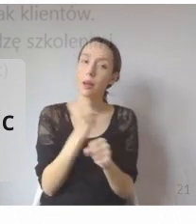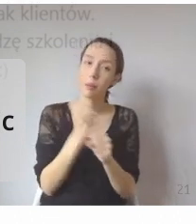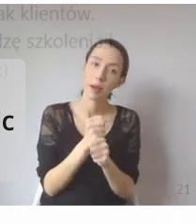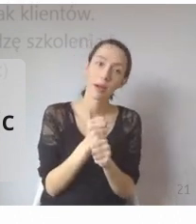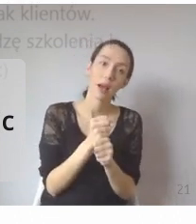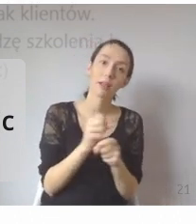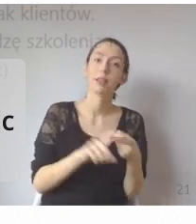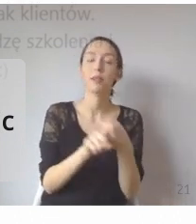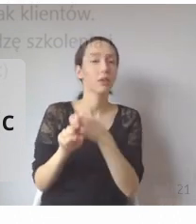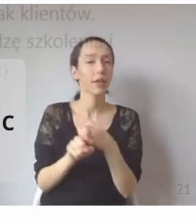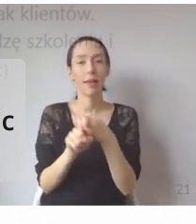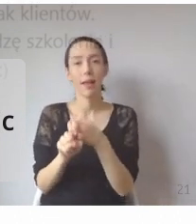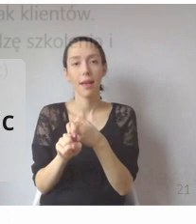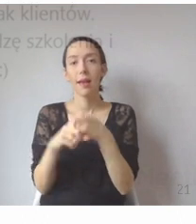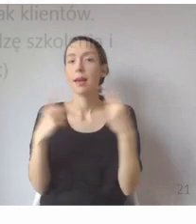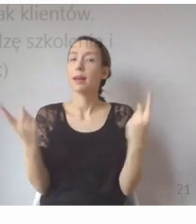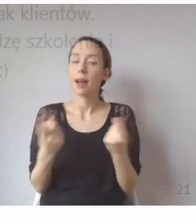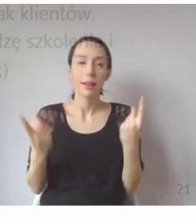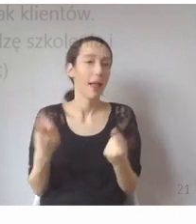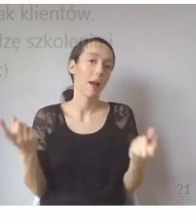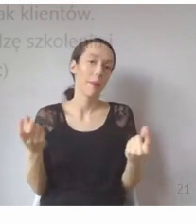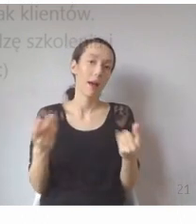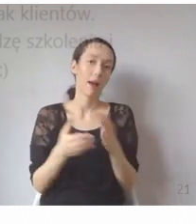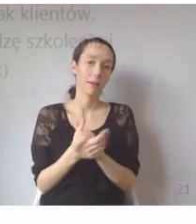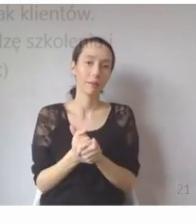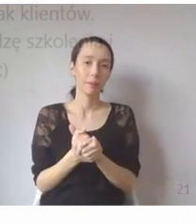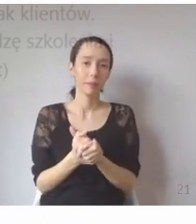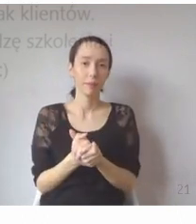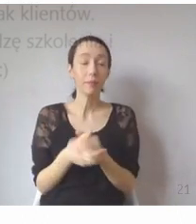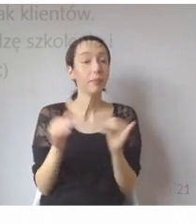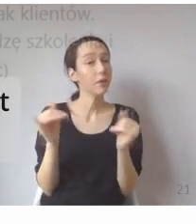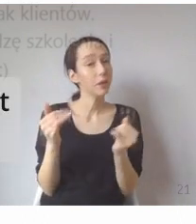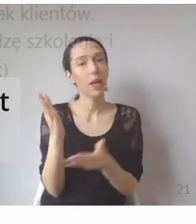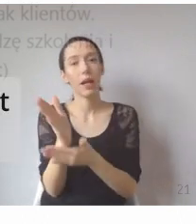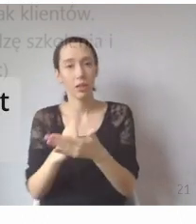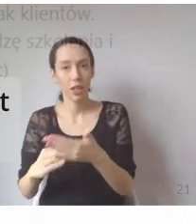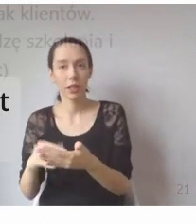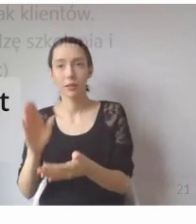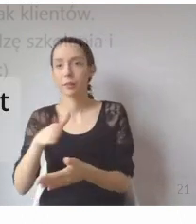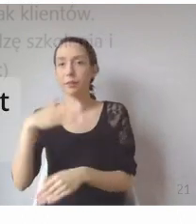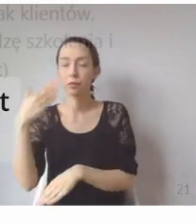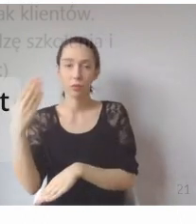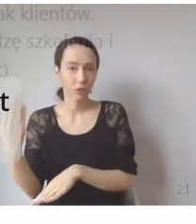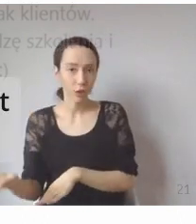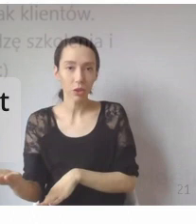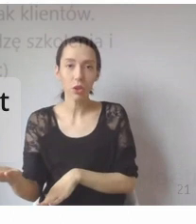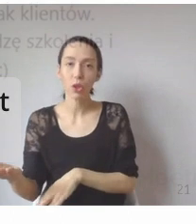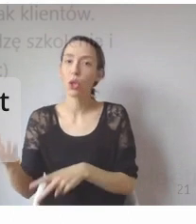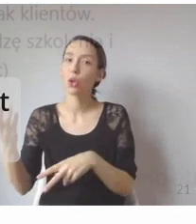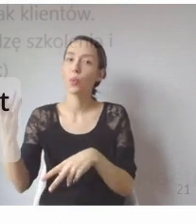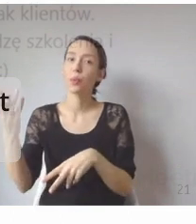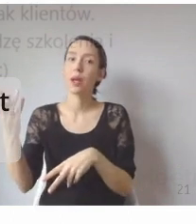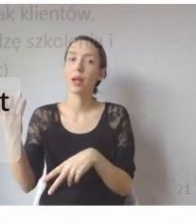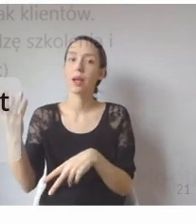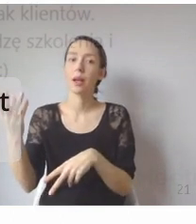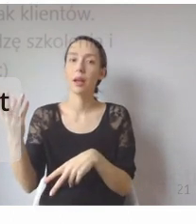public relations i warto być konkretnym. Jeżeli z marketingiem, no to w jakiej części marketingu? Czy to jest social media, czy to są social media,